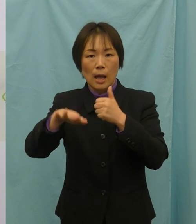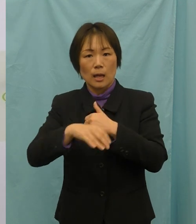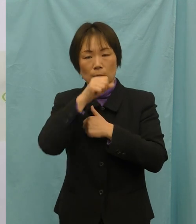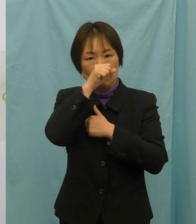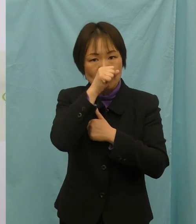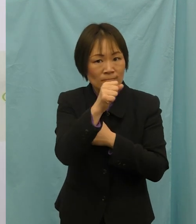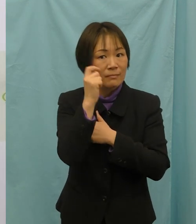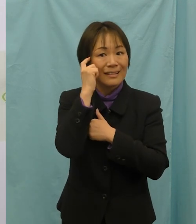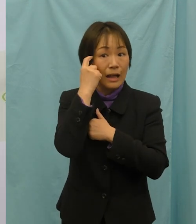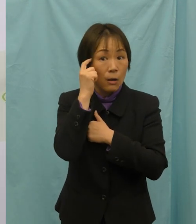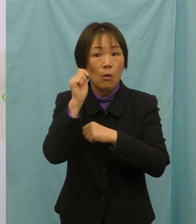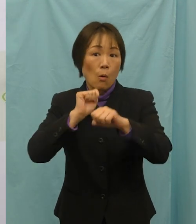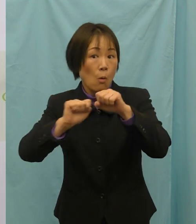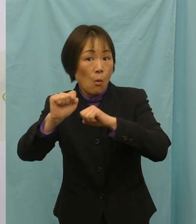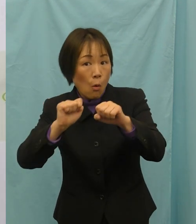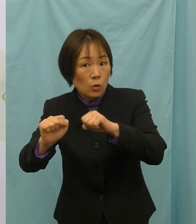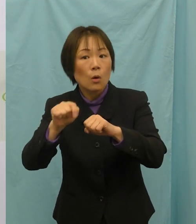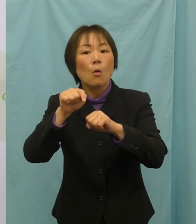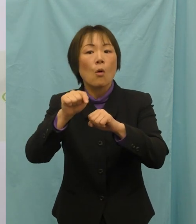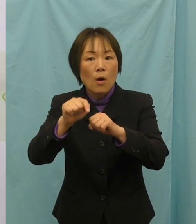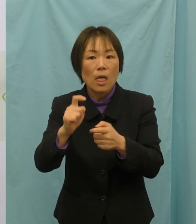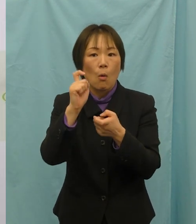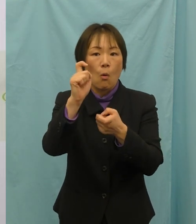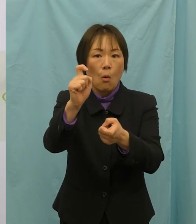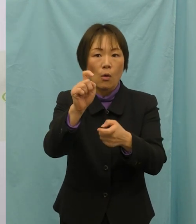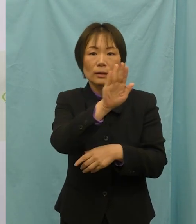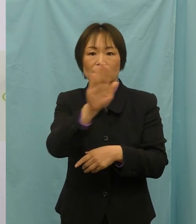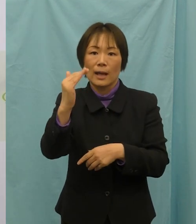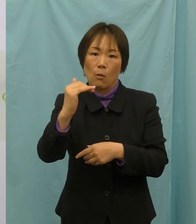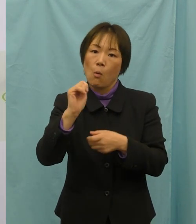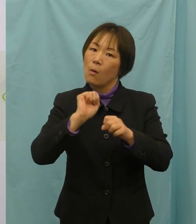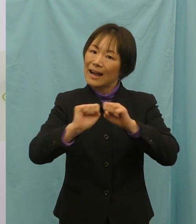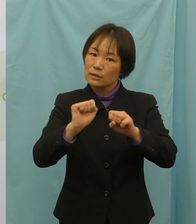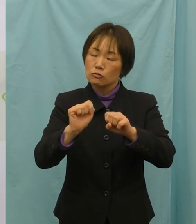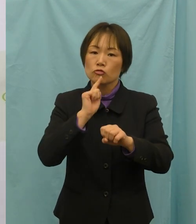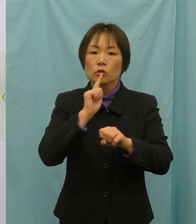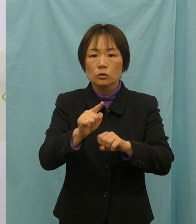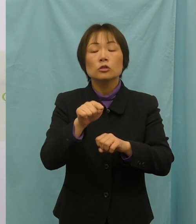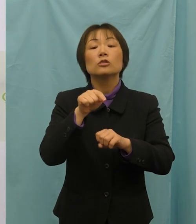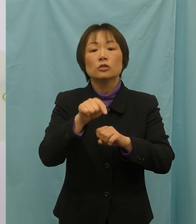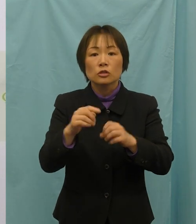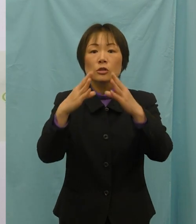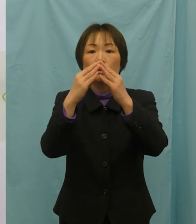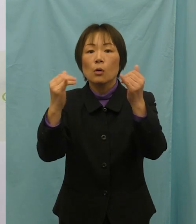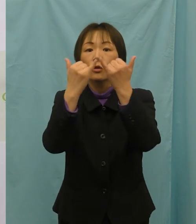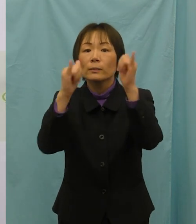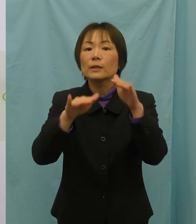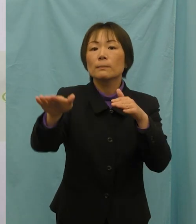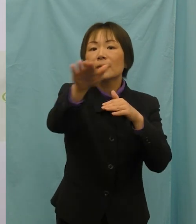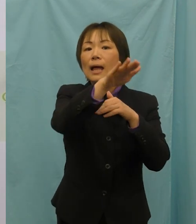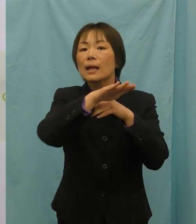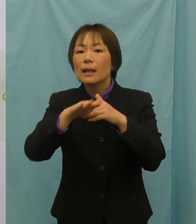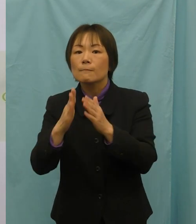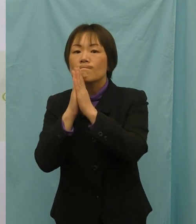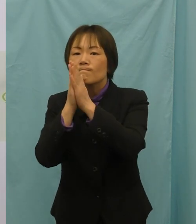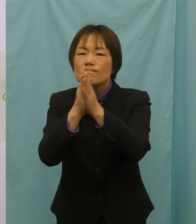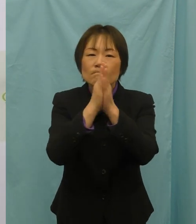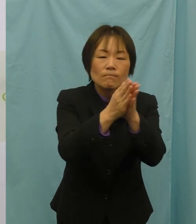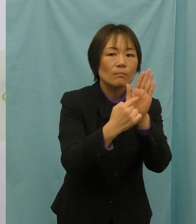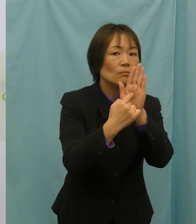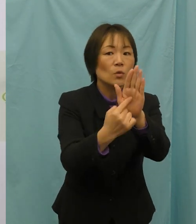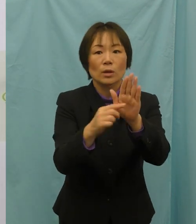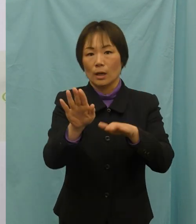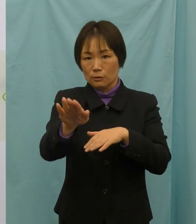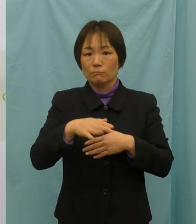国では環境に配慮した心がけや行動をデコ活と称し、新たな国民運動